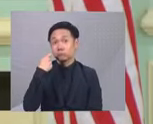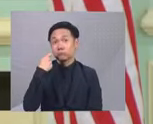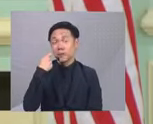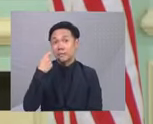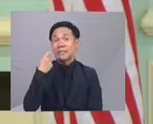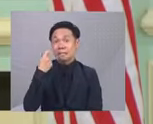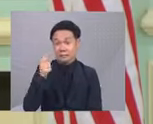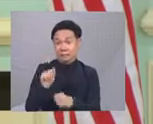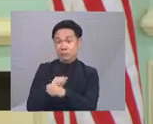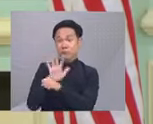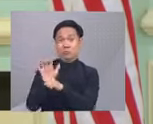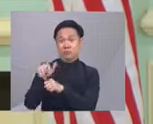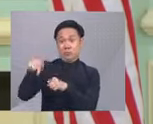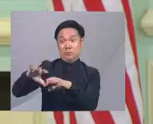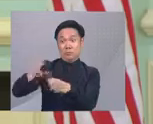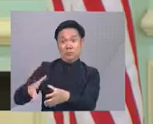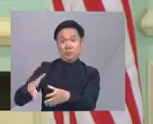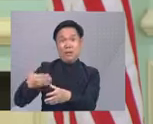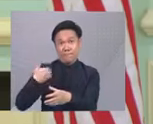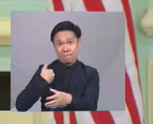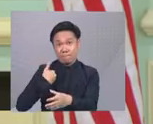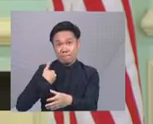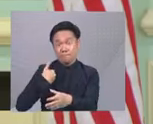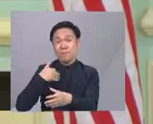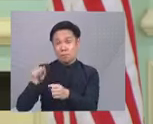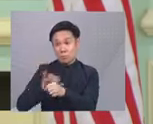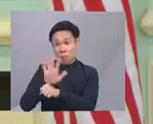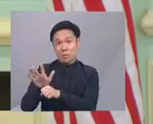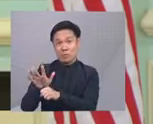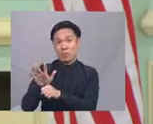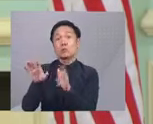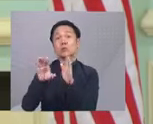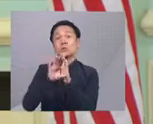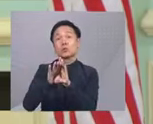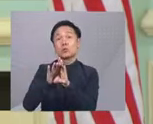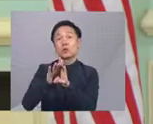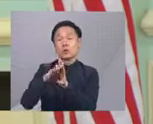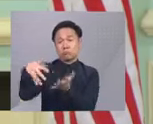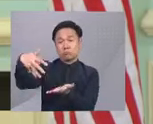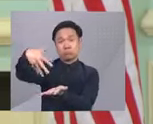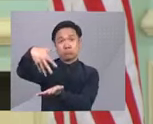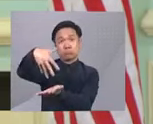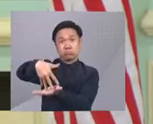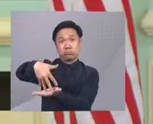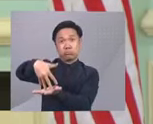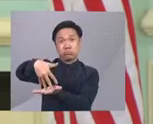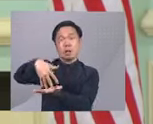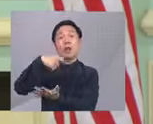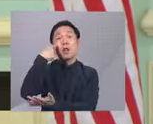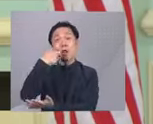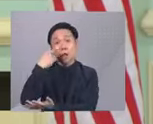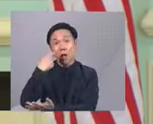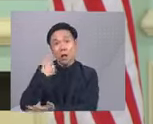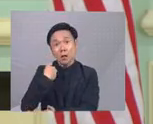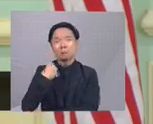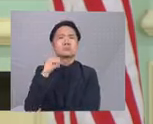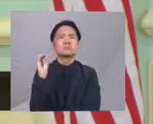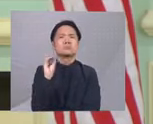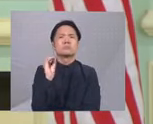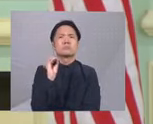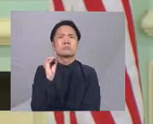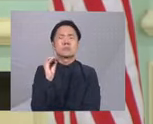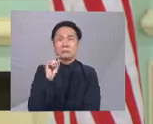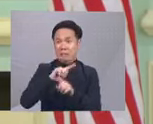dengan COVID positif di kawasan tersebut. Kawasan penjara, tak pernah pun kita arahkan buat swab test. Tetapi